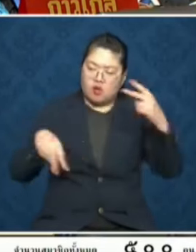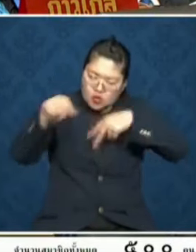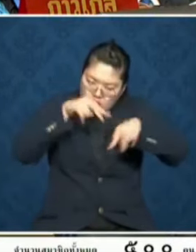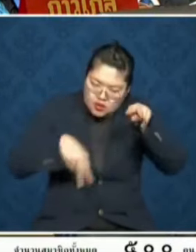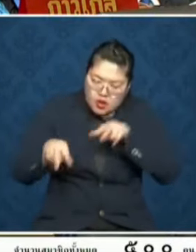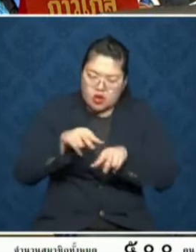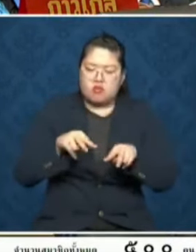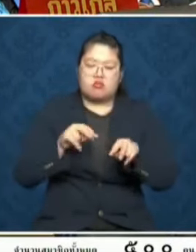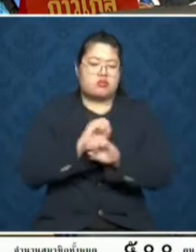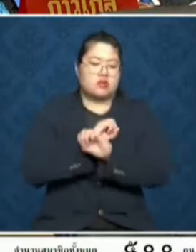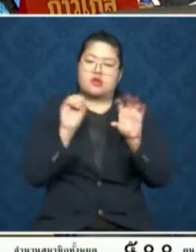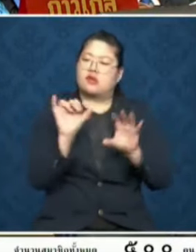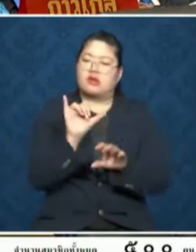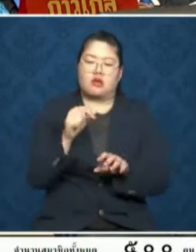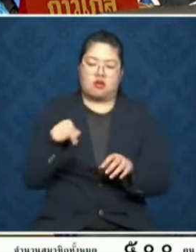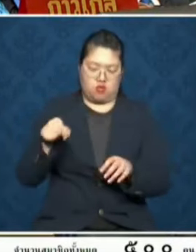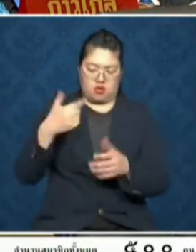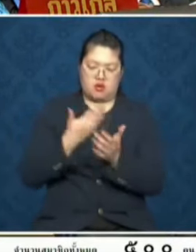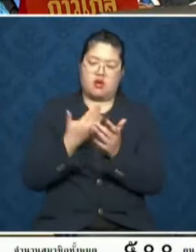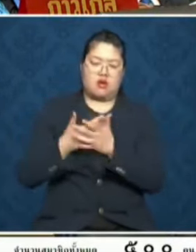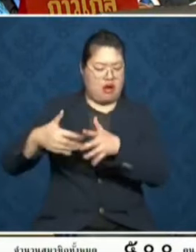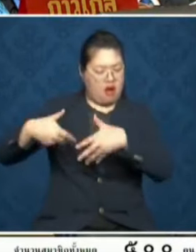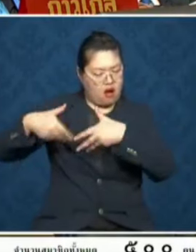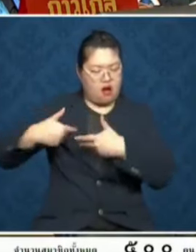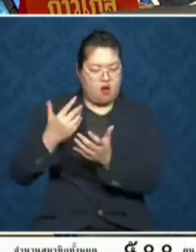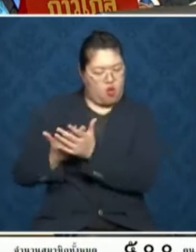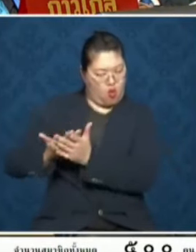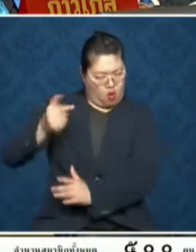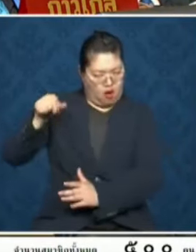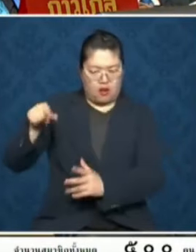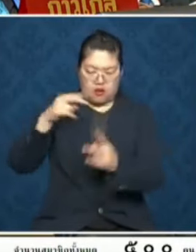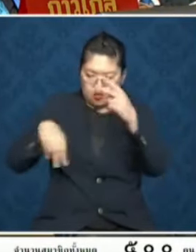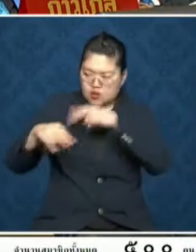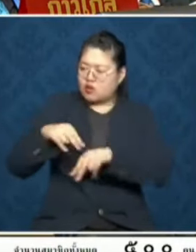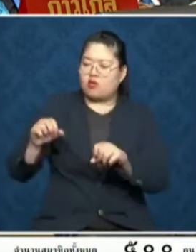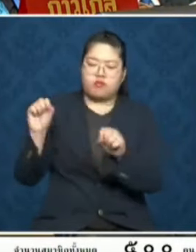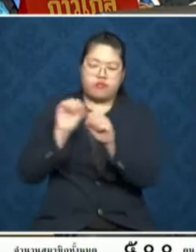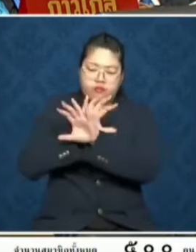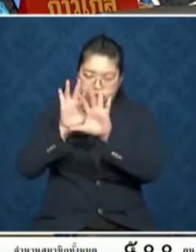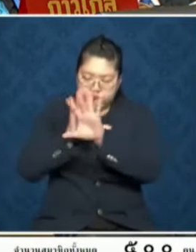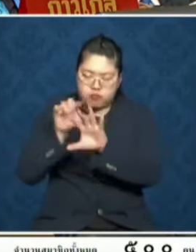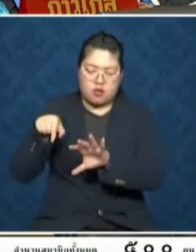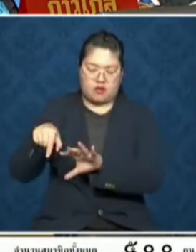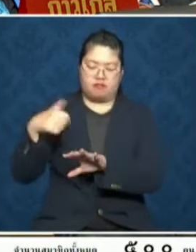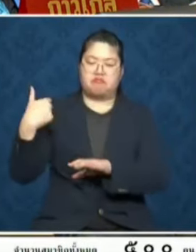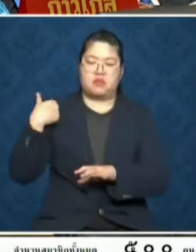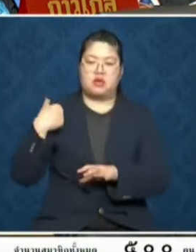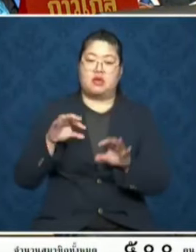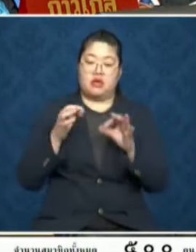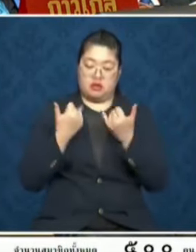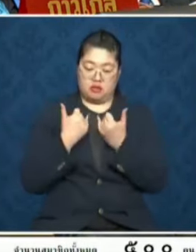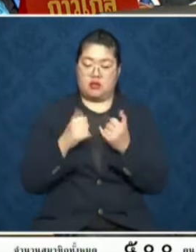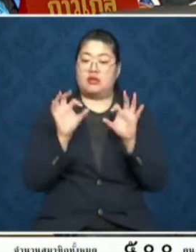านี้ที่เป็นขุมสมบัติเหล่านี้ได้เลยค่ะและนี่จึงเป็นเหตุจำเป็นที่ต้องการตั้งกรรมาธิการขึ้นมาเพื่อพิจารณา